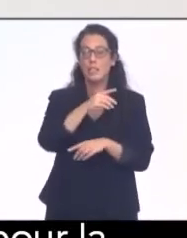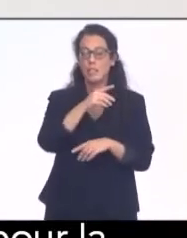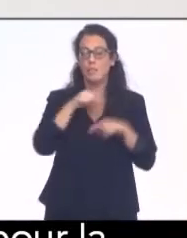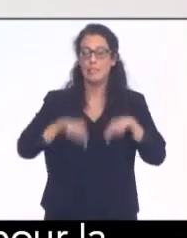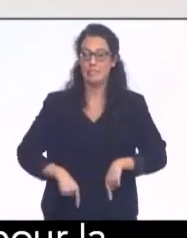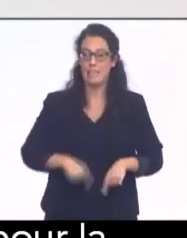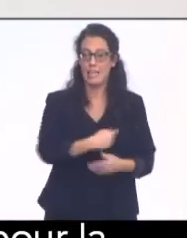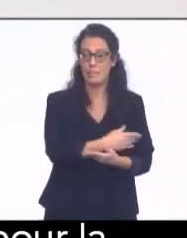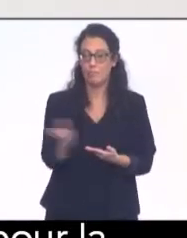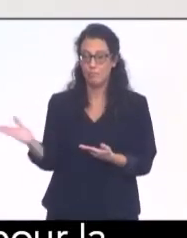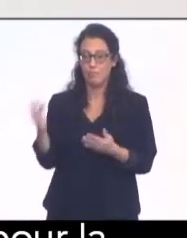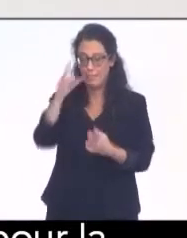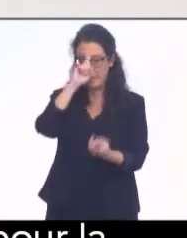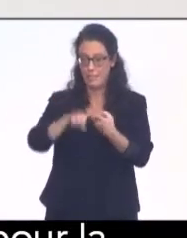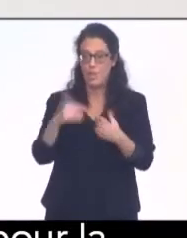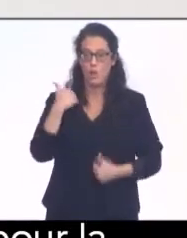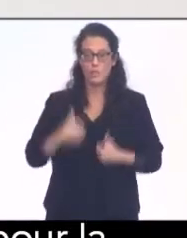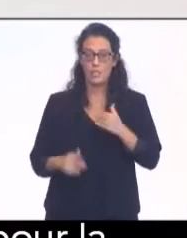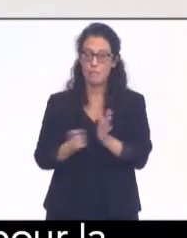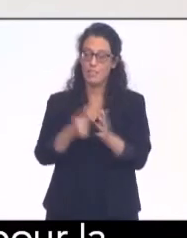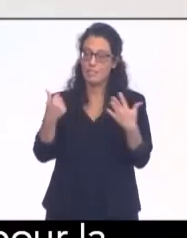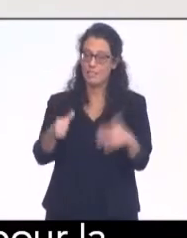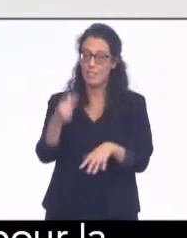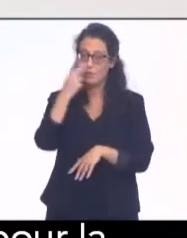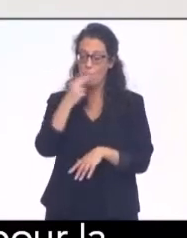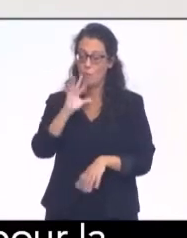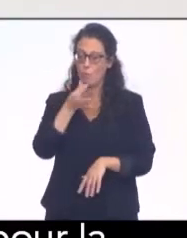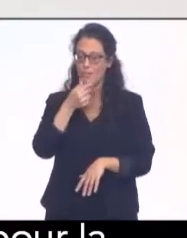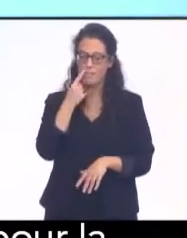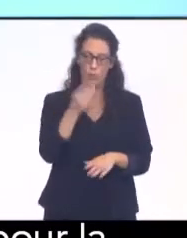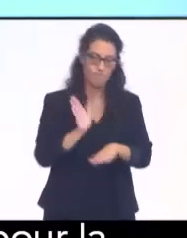me permettra le 16 novembre de resensibiliser tous mes collègues.